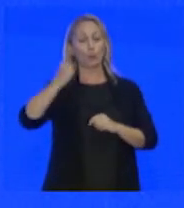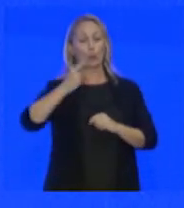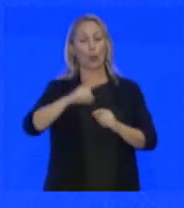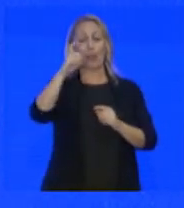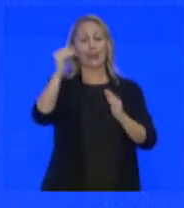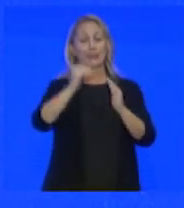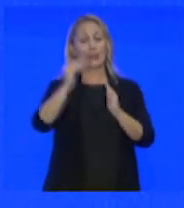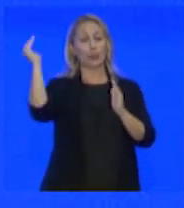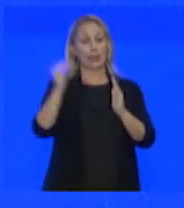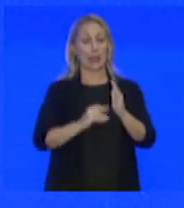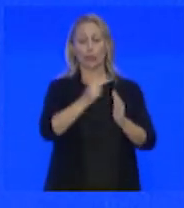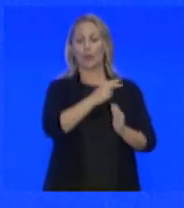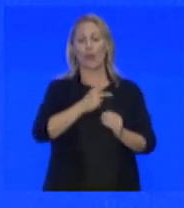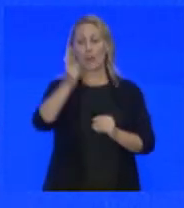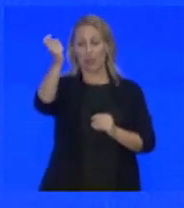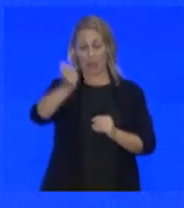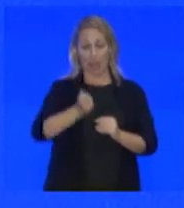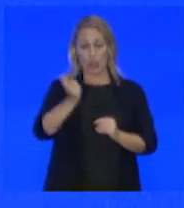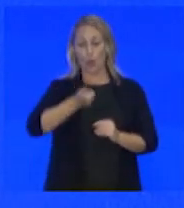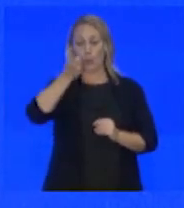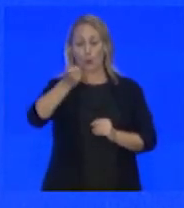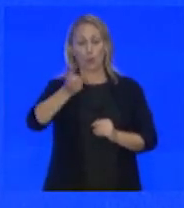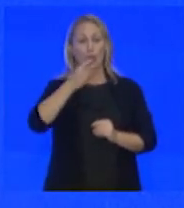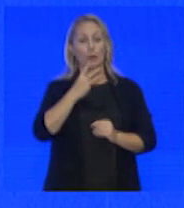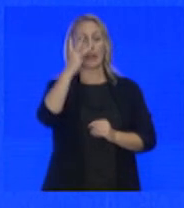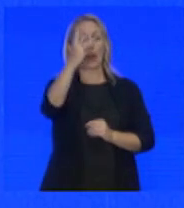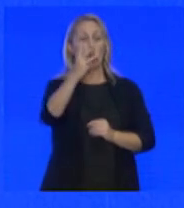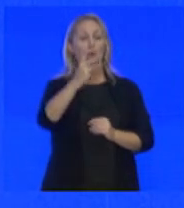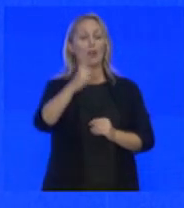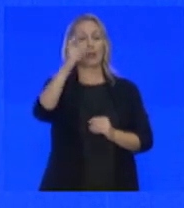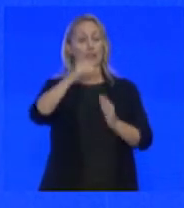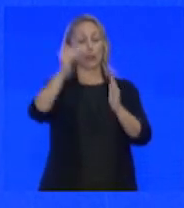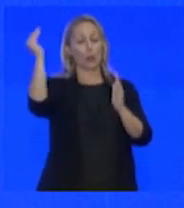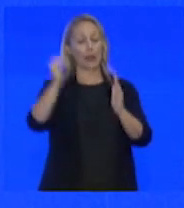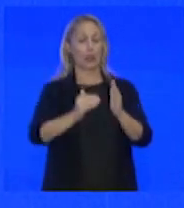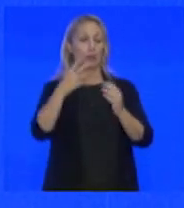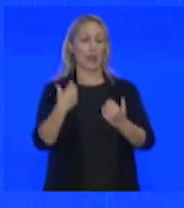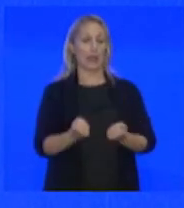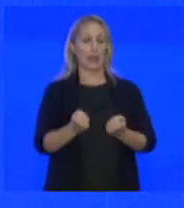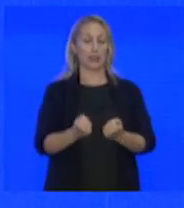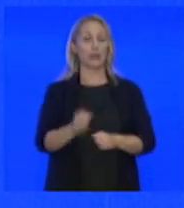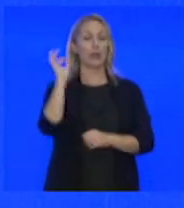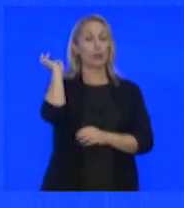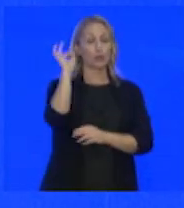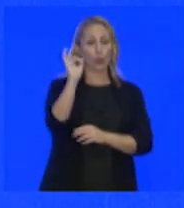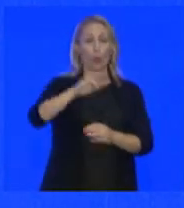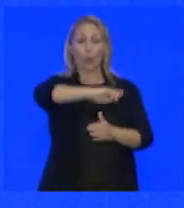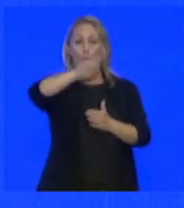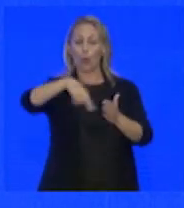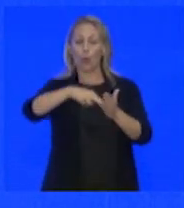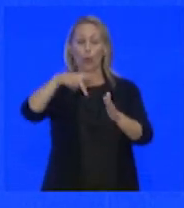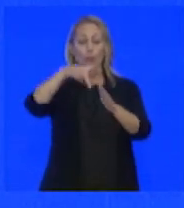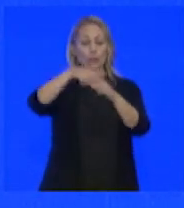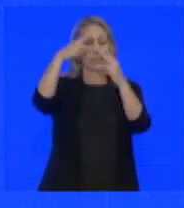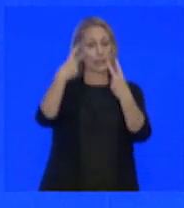τα κόκκινα χαρτοφυλάκια εντός των επόμενων 3 ετών. Για να μπορούν να επιτελούν το ρόλο τους,